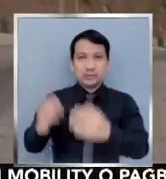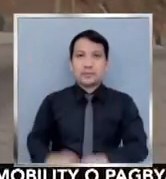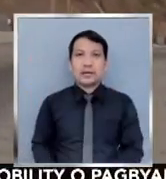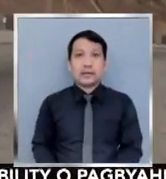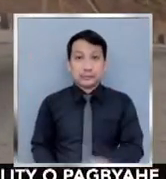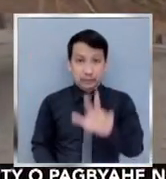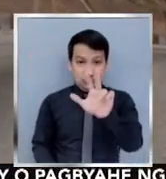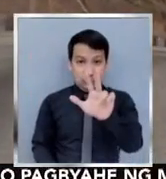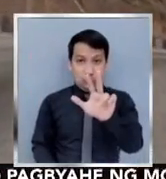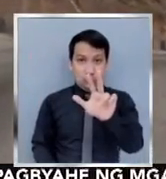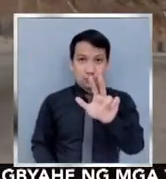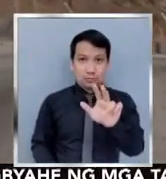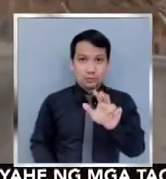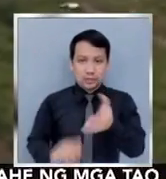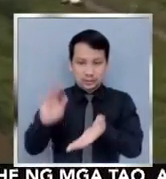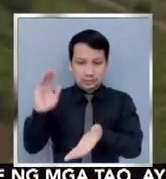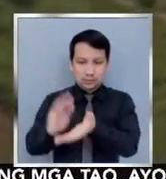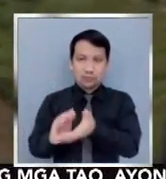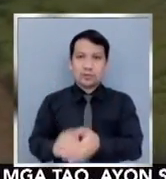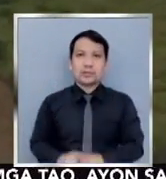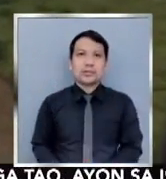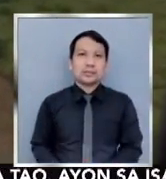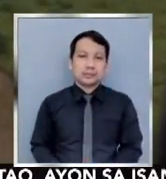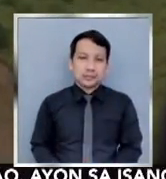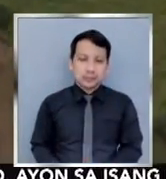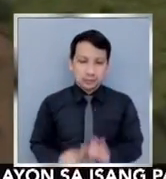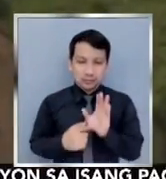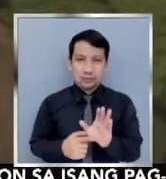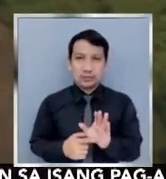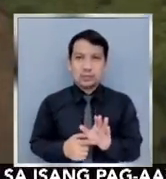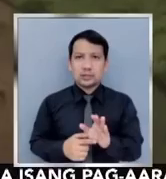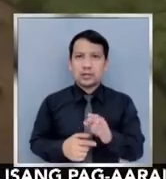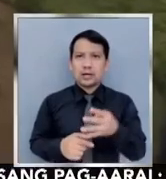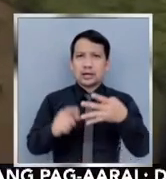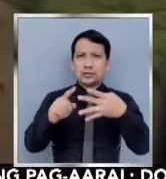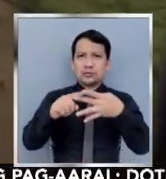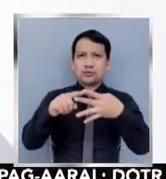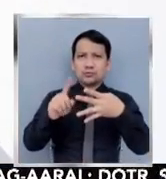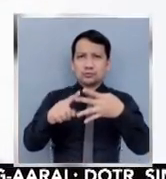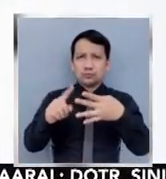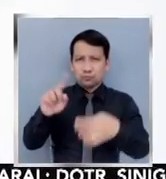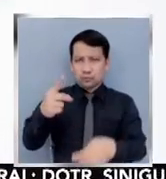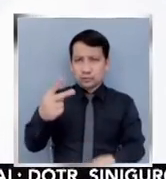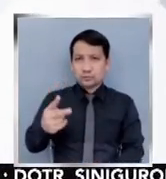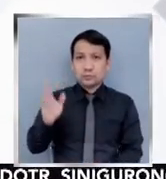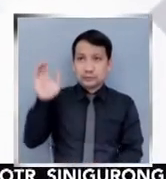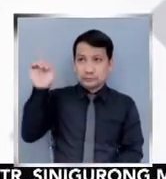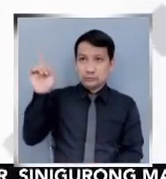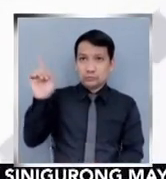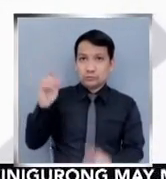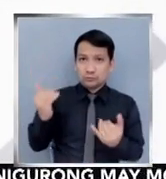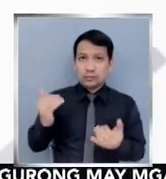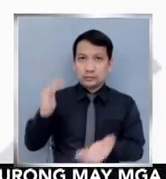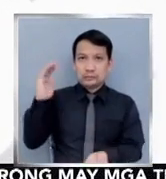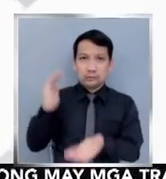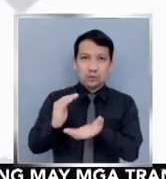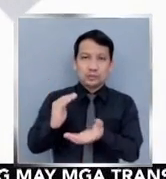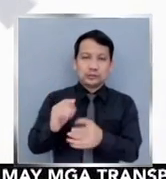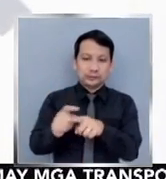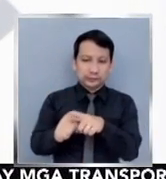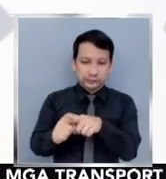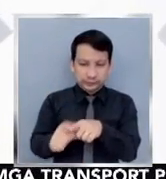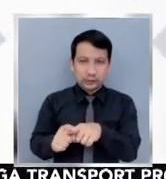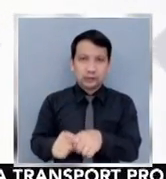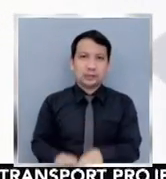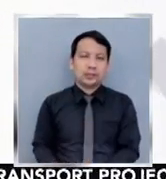ang nabawasan ang kapasidad. Ang Masinloc 1, Masinloc 2 at Magat. Ang total po nung nawala sa